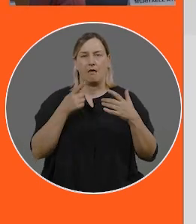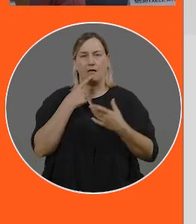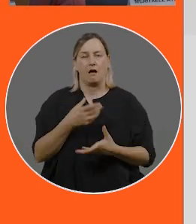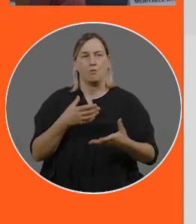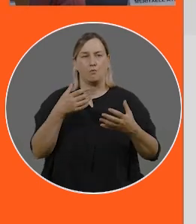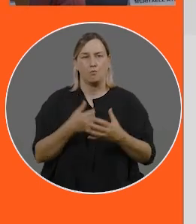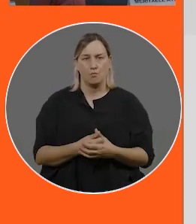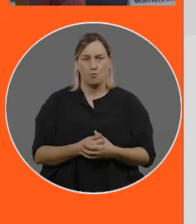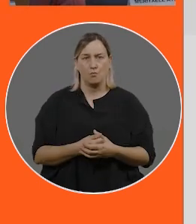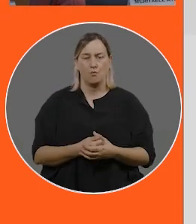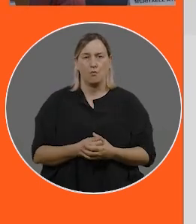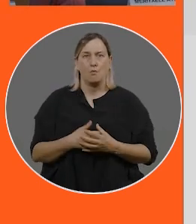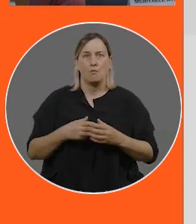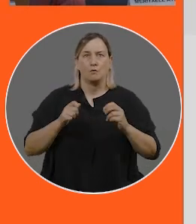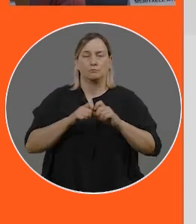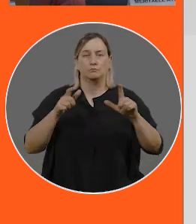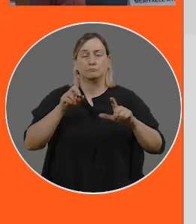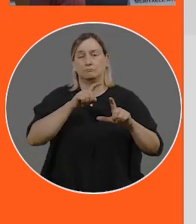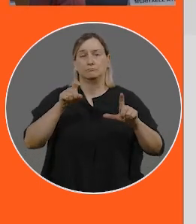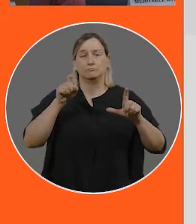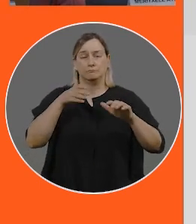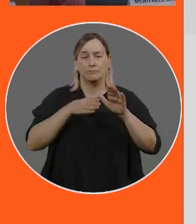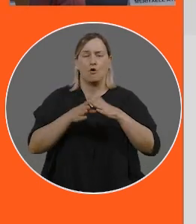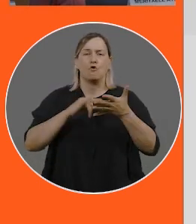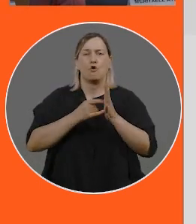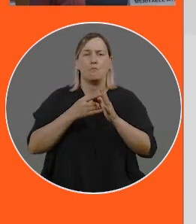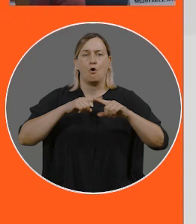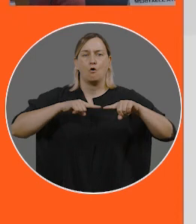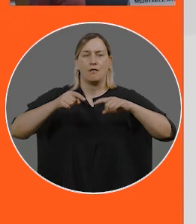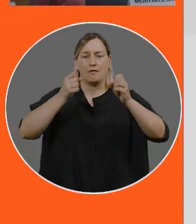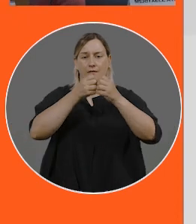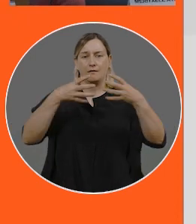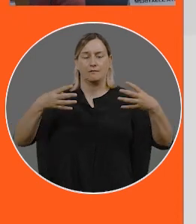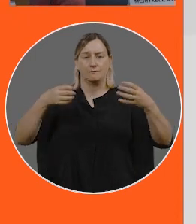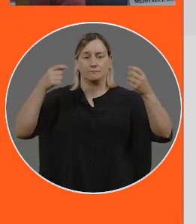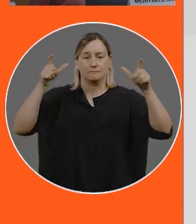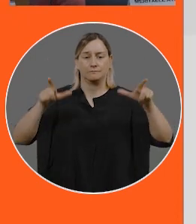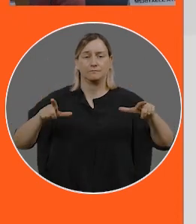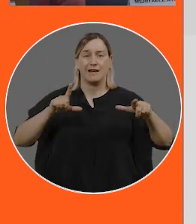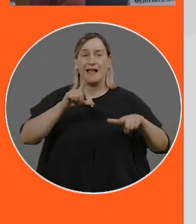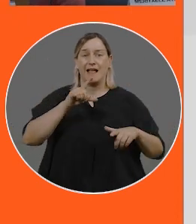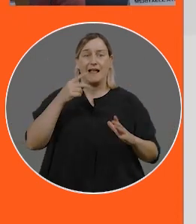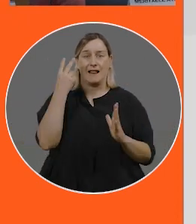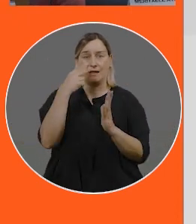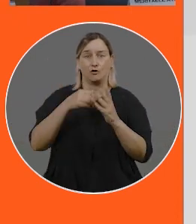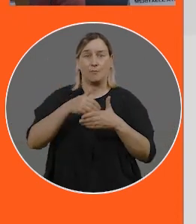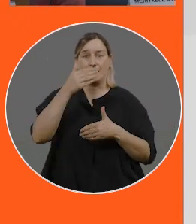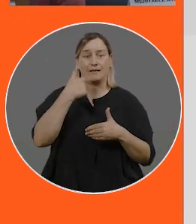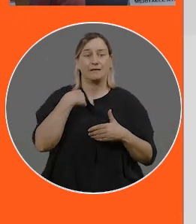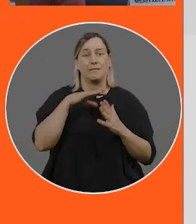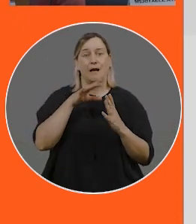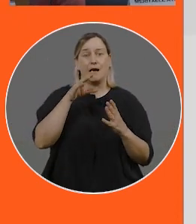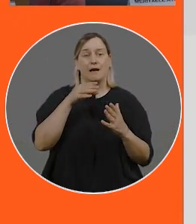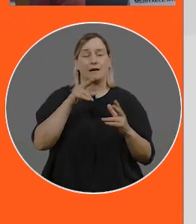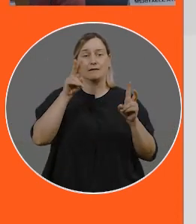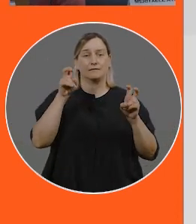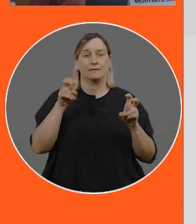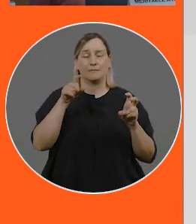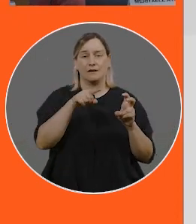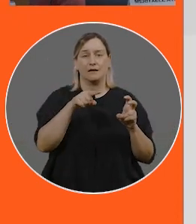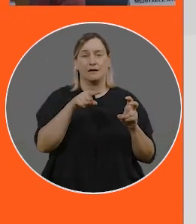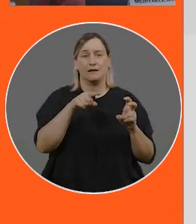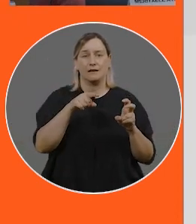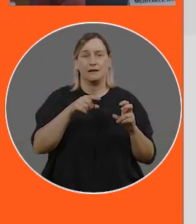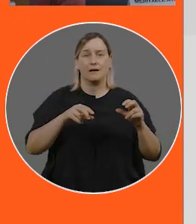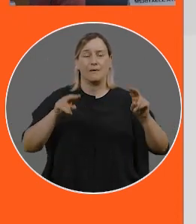com està organitzada, no? Llavors, per exemple, els lectors de pantalla tenen una opció que és a extreure el que en diem encapçalaments,